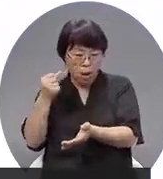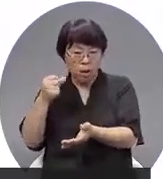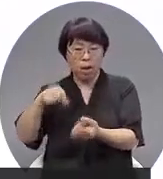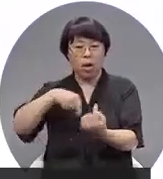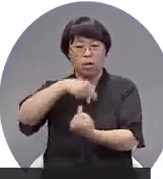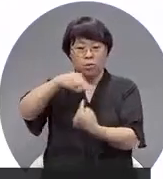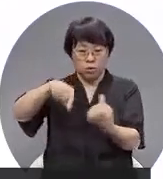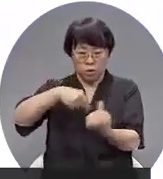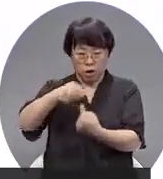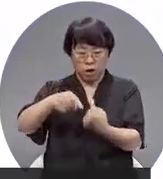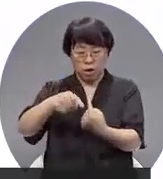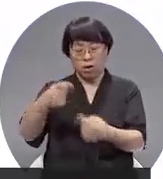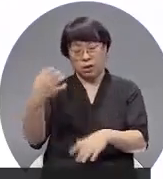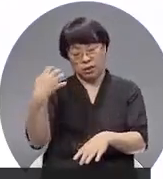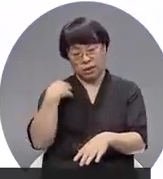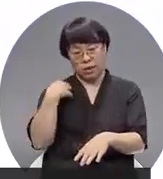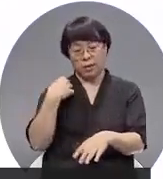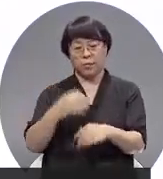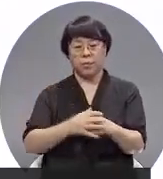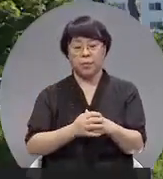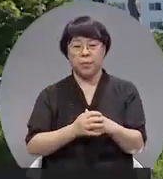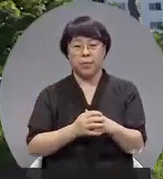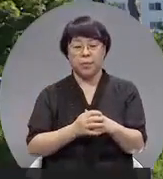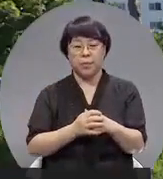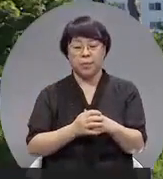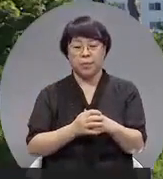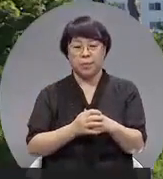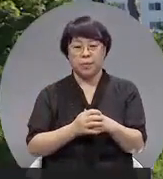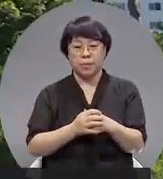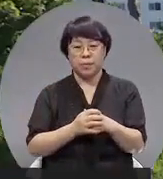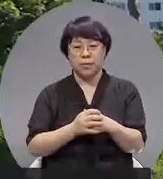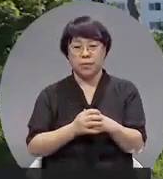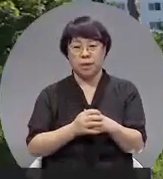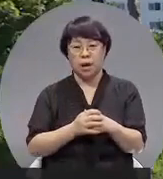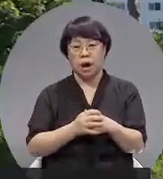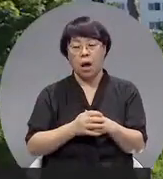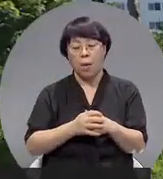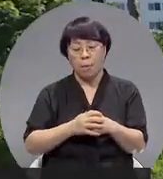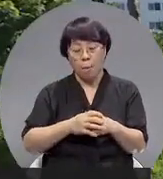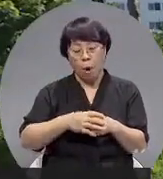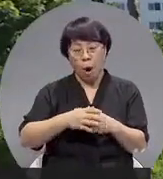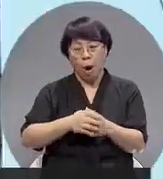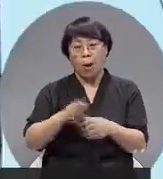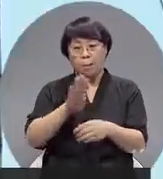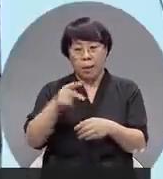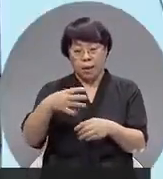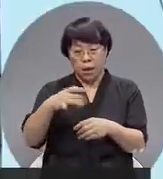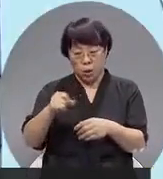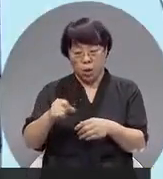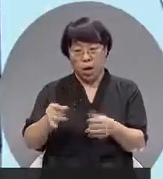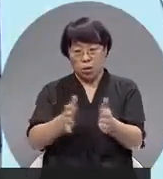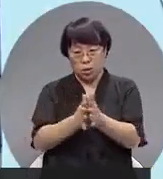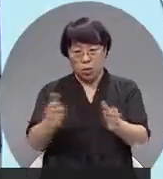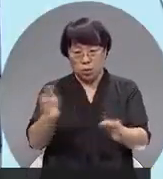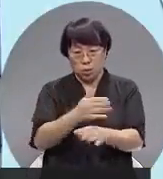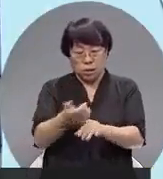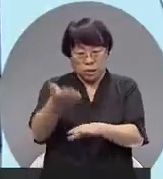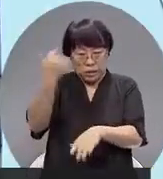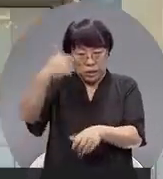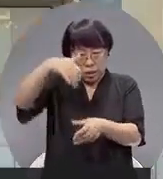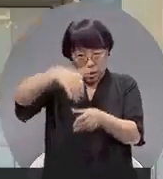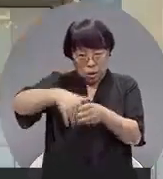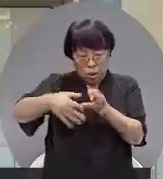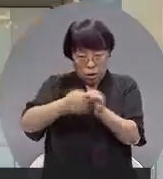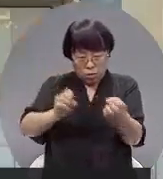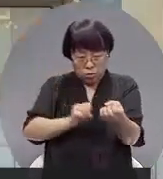진행하는것이 pd 의 역할이라 보니까 중앙당 비대위 가 출범하면서 지난 선거 과정에서 불거진 국민의